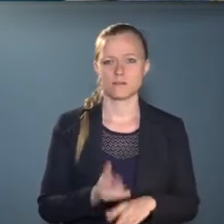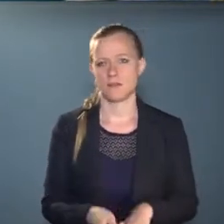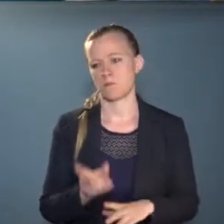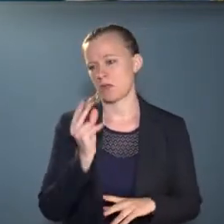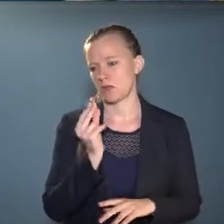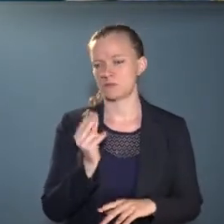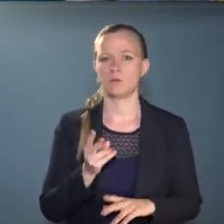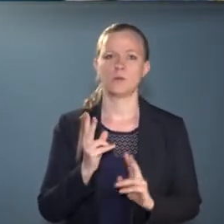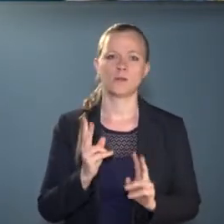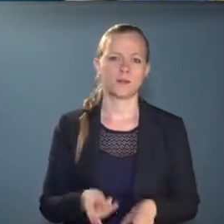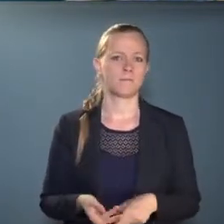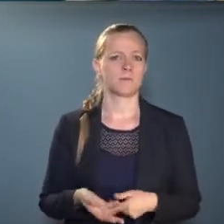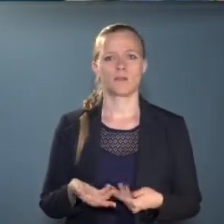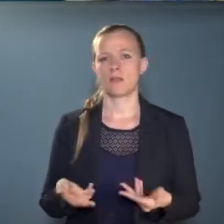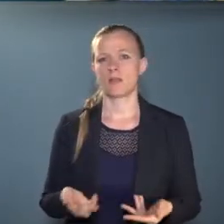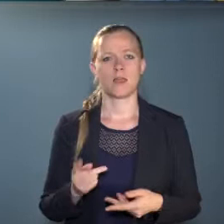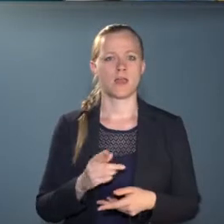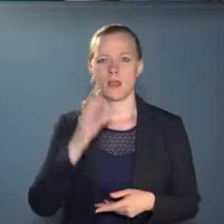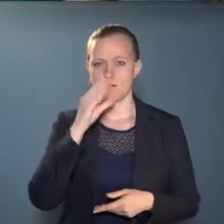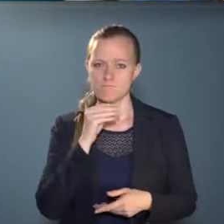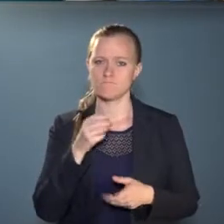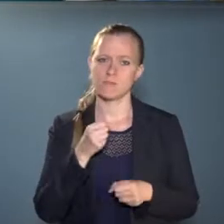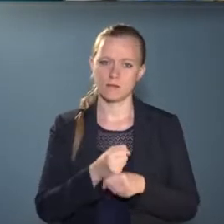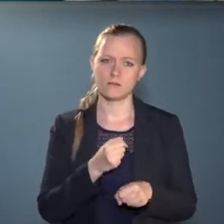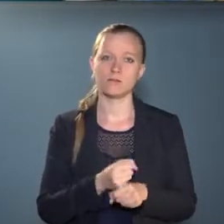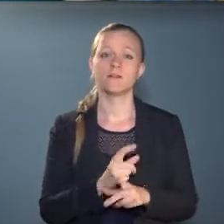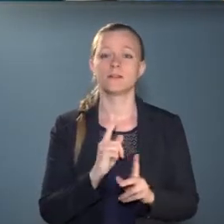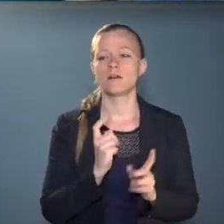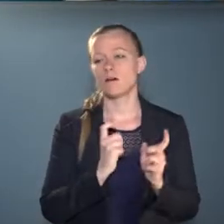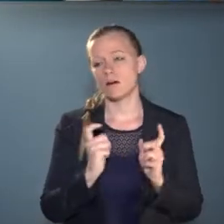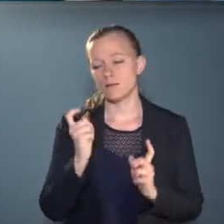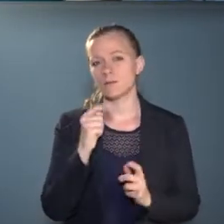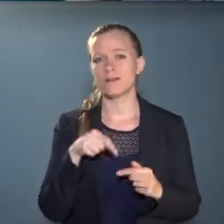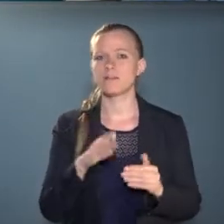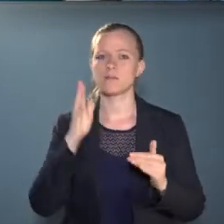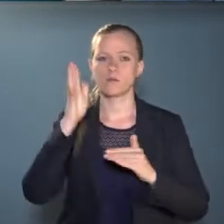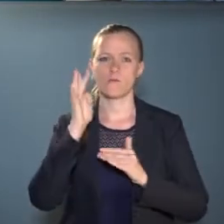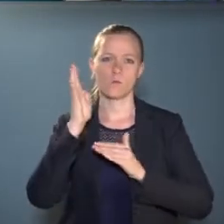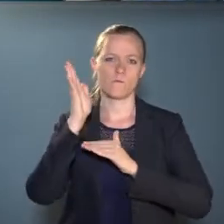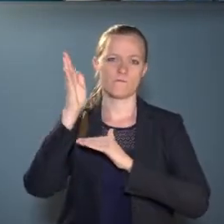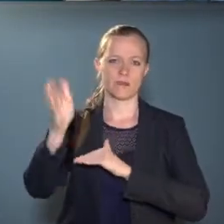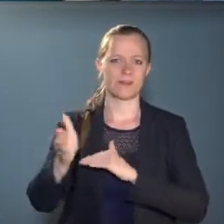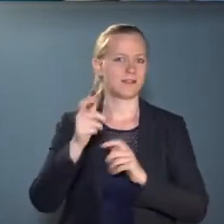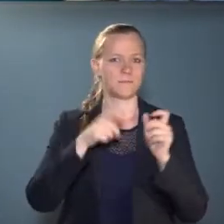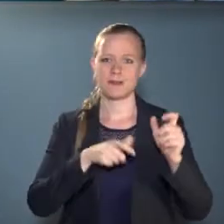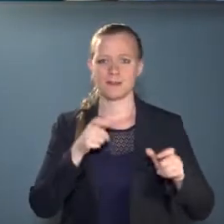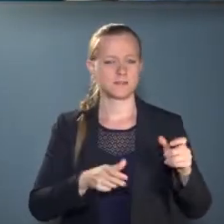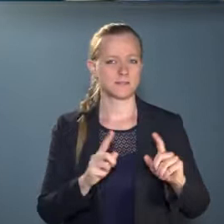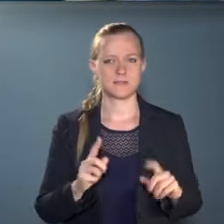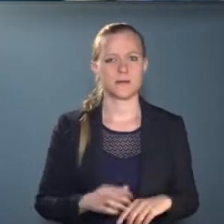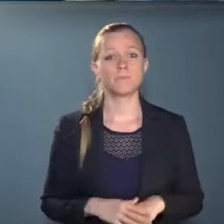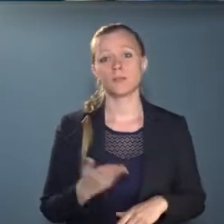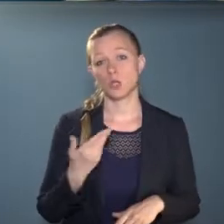rendőr, nem kell humán erőforrás, de mindenképpen azt gondolom, hogy ez a jövő, és nem a létszám. Kaptunk